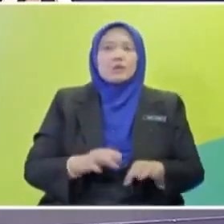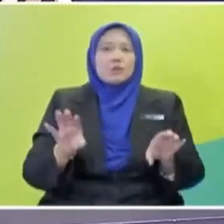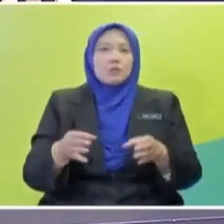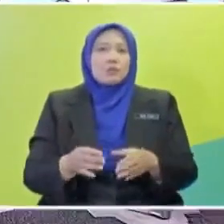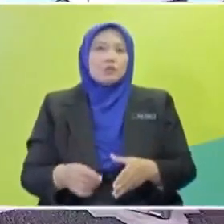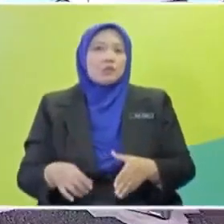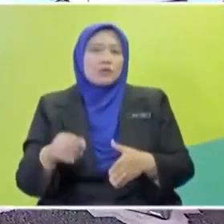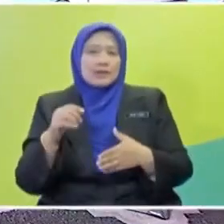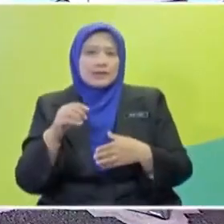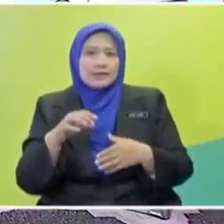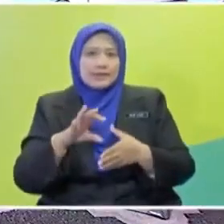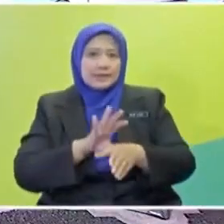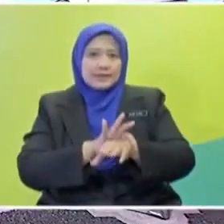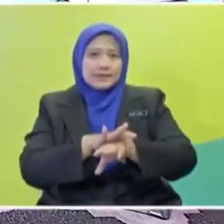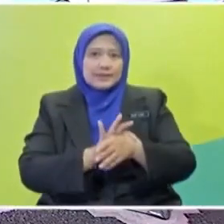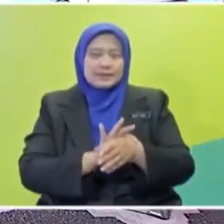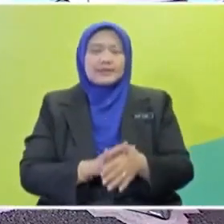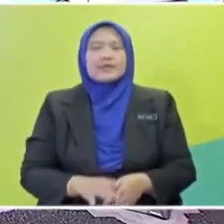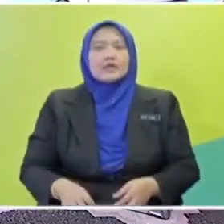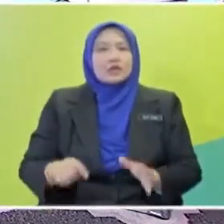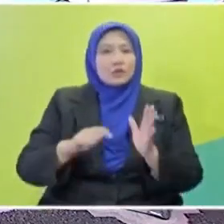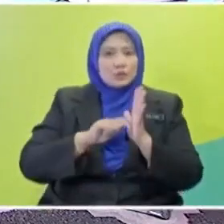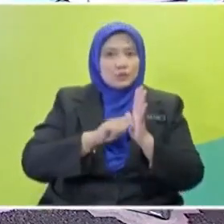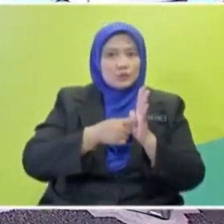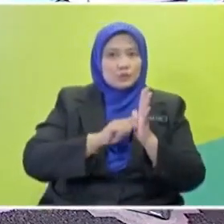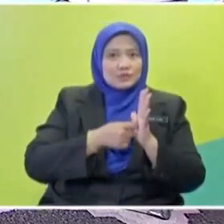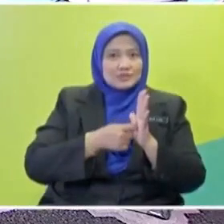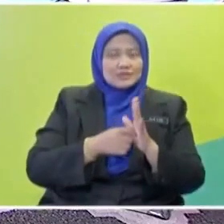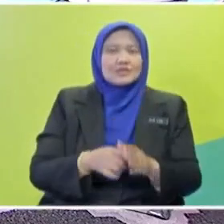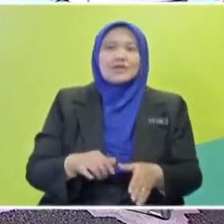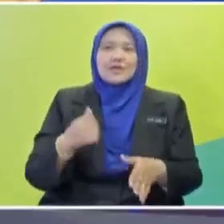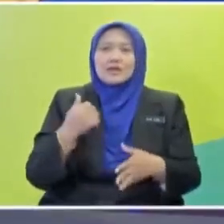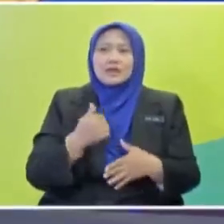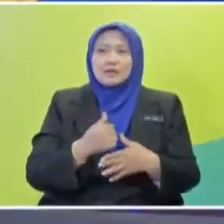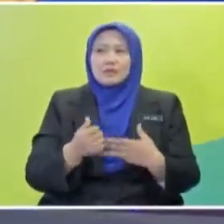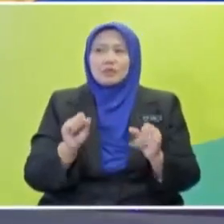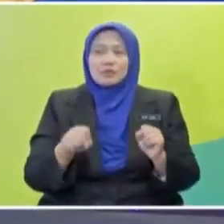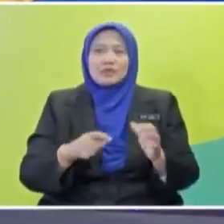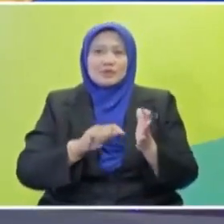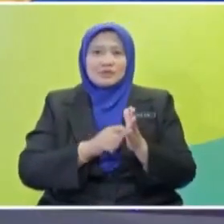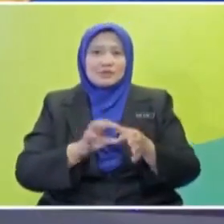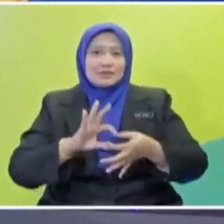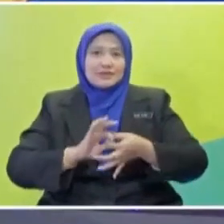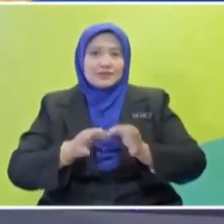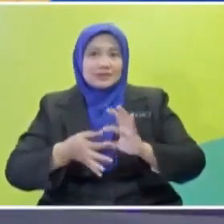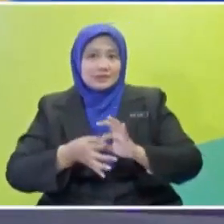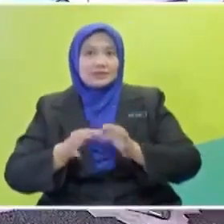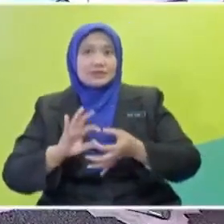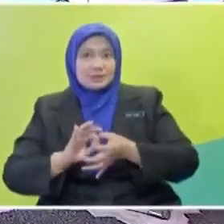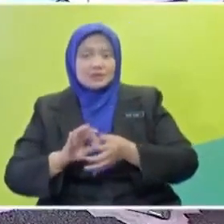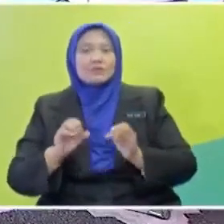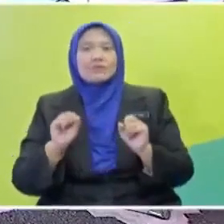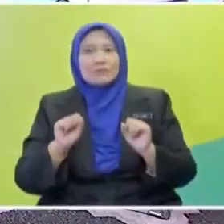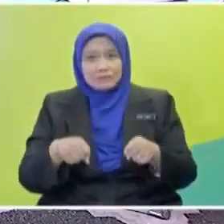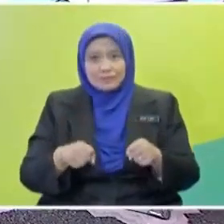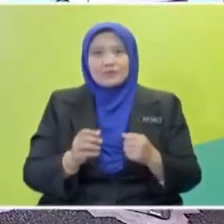dah makan belum? Dah makan. Tapi saya ingat apa yang saya makan pagi tadi, iaitu roti bakar. Boleh. Boleh. Kita lahirkan idea kita dalam